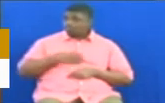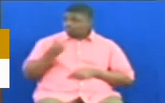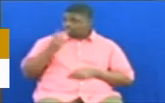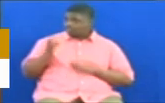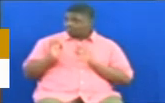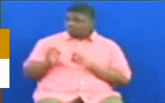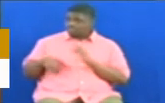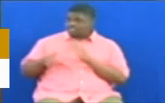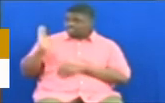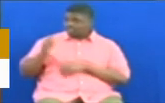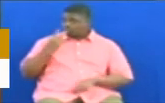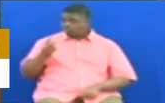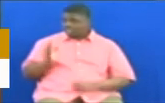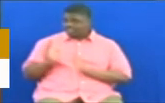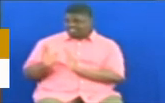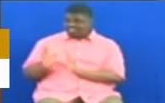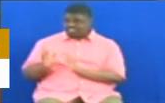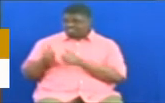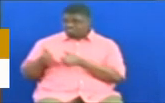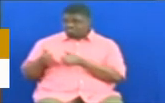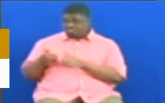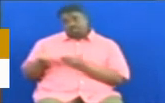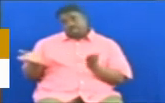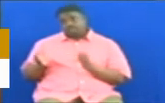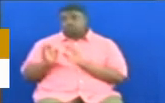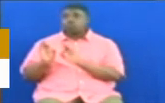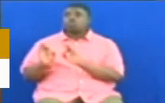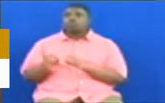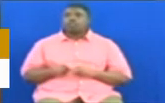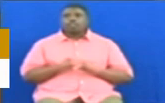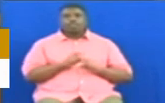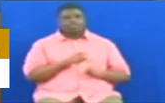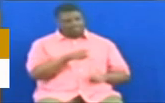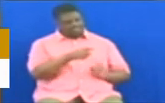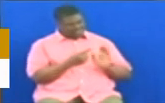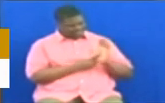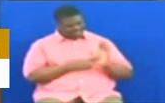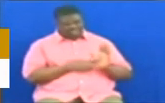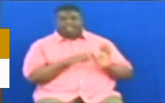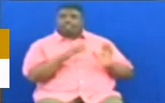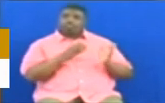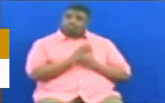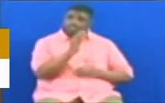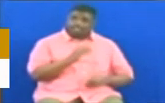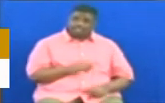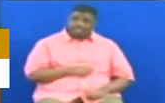vizuri zaidi mkaona hivi vilivyo tuliko sawa sawa, basi vizuri. Fungu la sita linafikia.